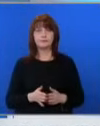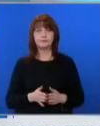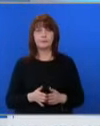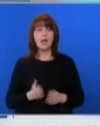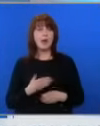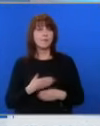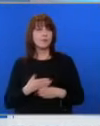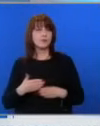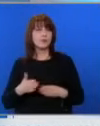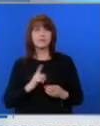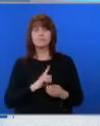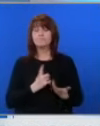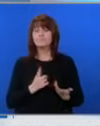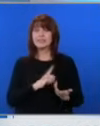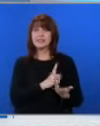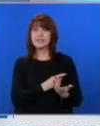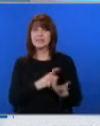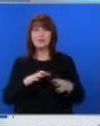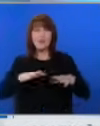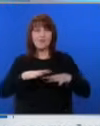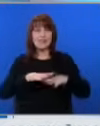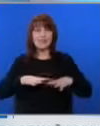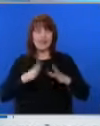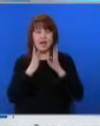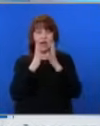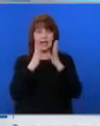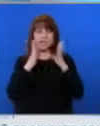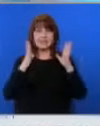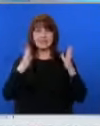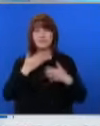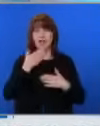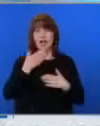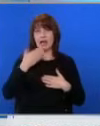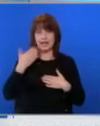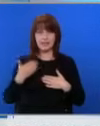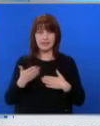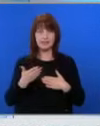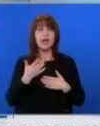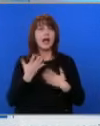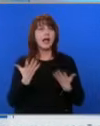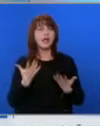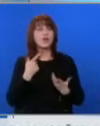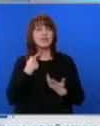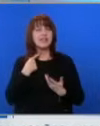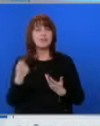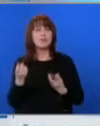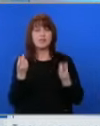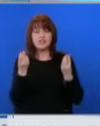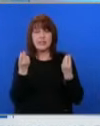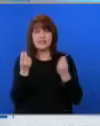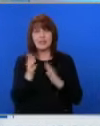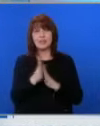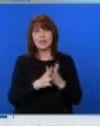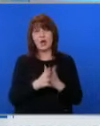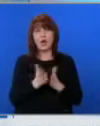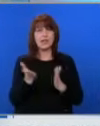Сега продължаваме с един силно въздействащ, разтърстващ разказ за това. Какво е да изгубиш най-скъпите си